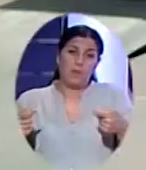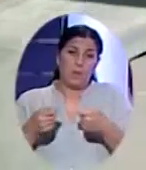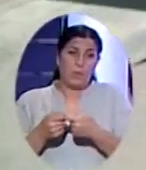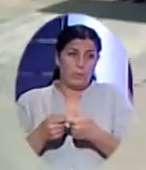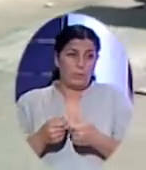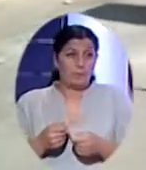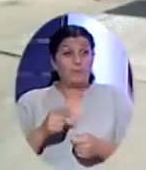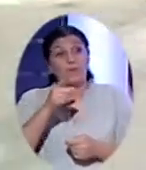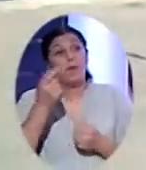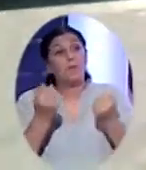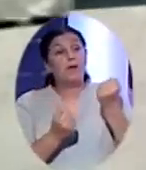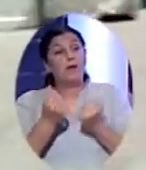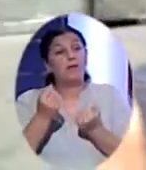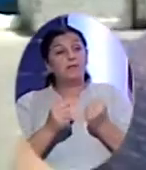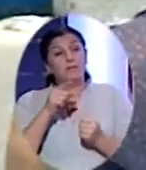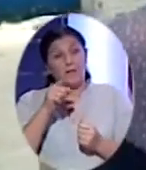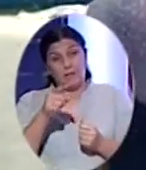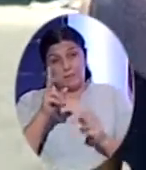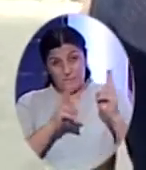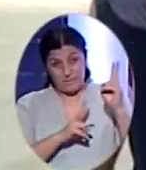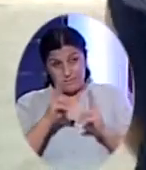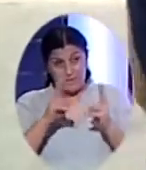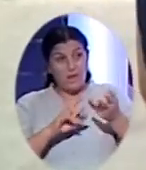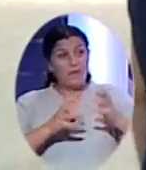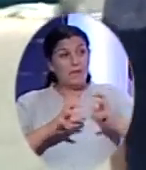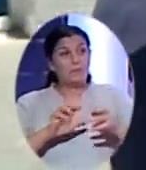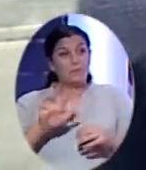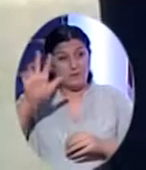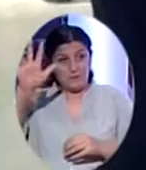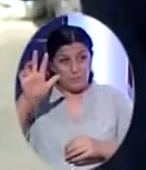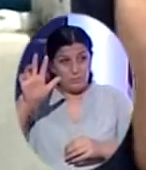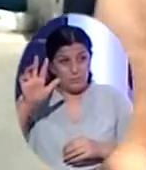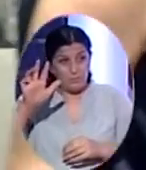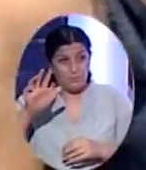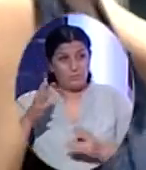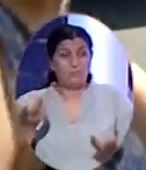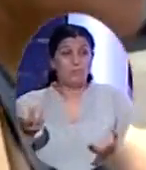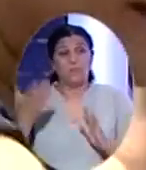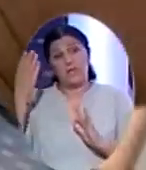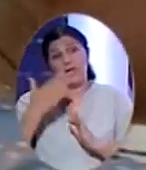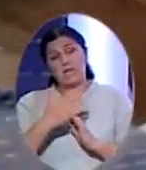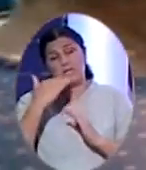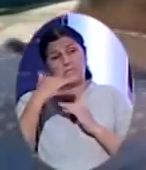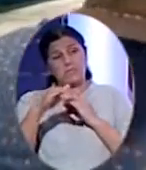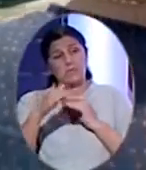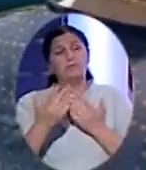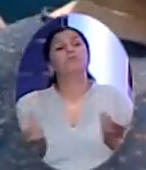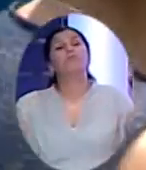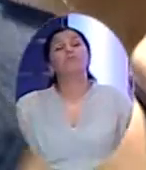זה המסעית של מפעל אסיב, מקיבוץ אפק בצפון. היא חצי מסעית. אנחנו